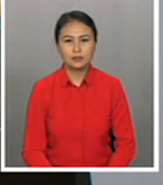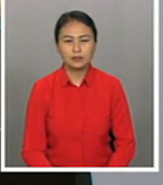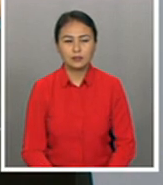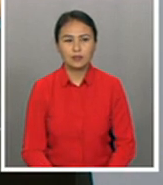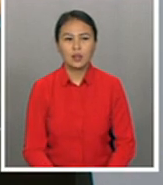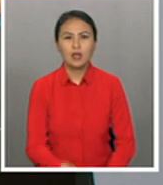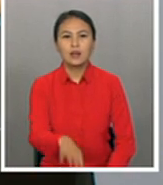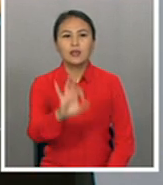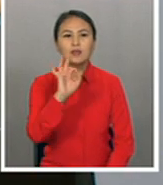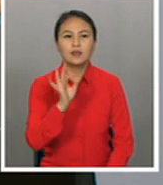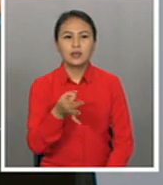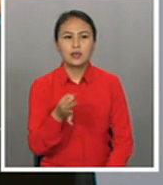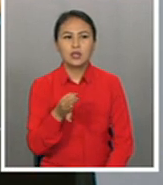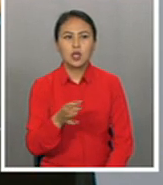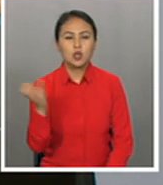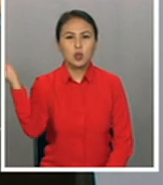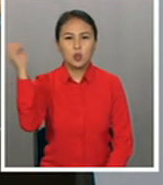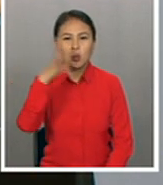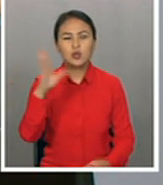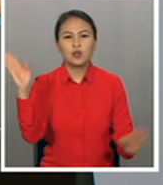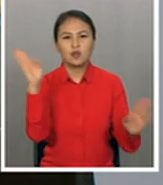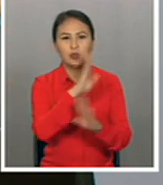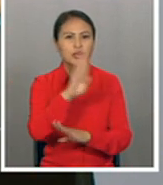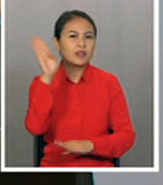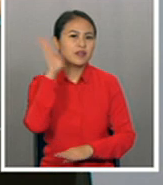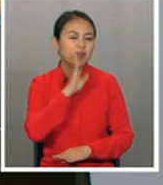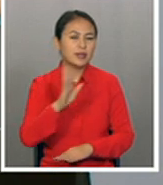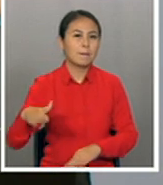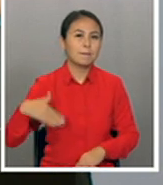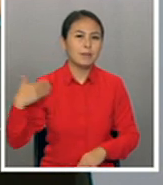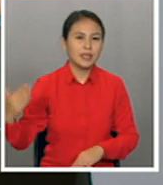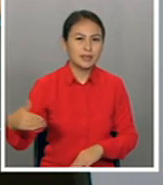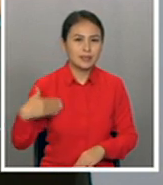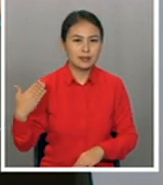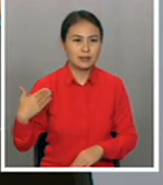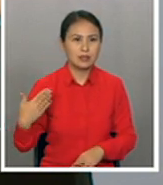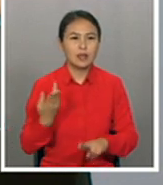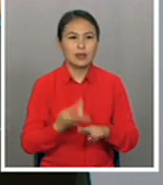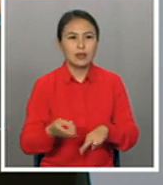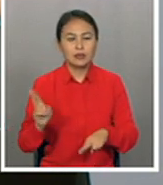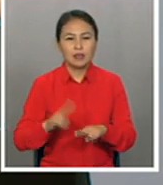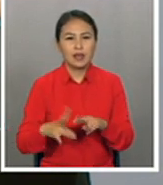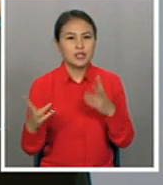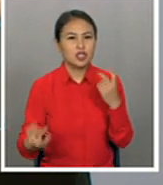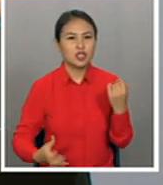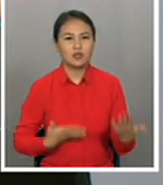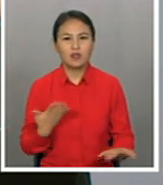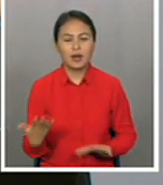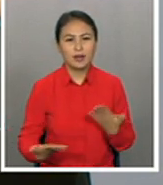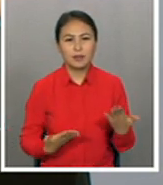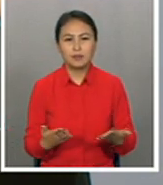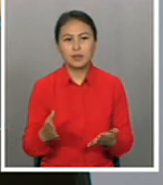Верно. Солнце, воздух, вода, полезные ископаемые – это неживая природа.